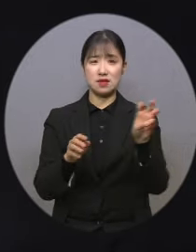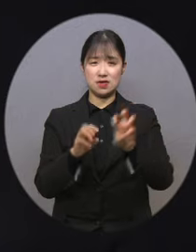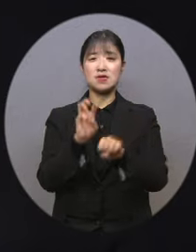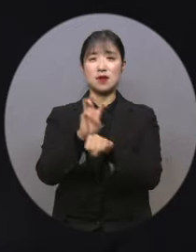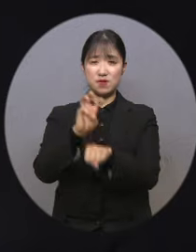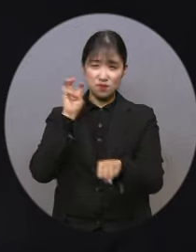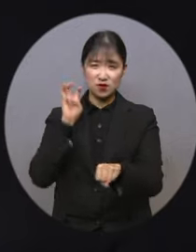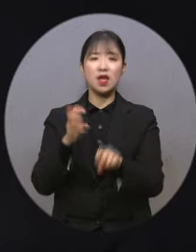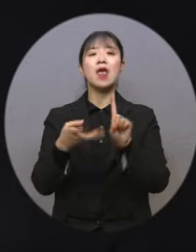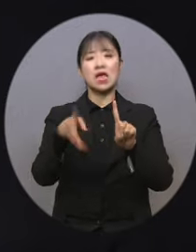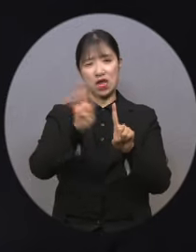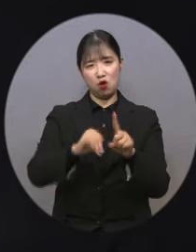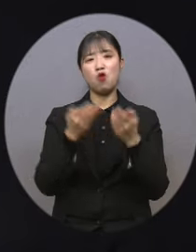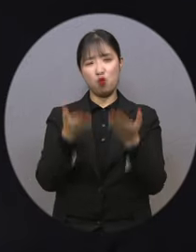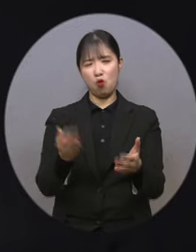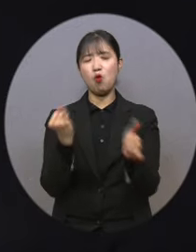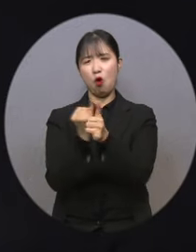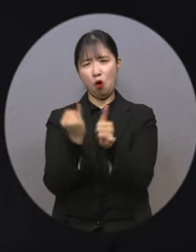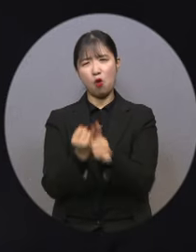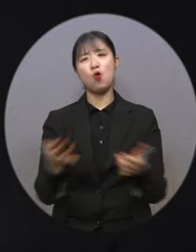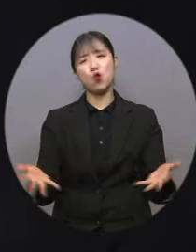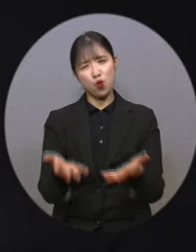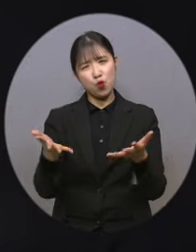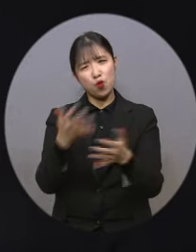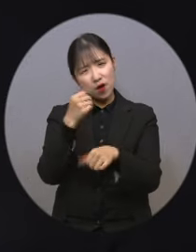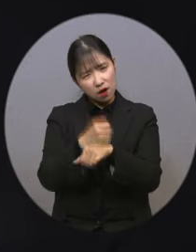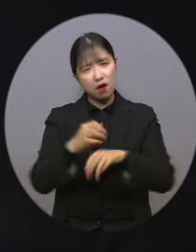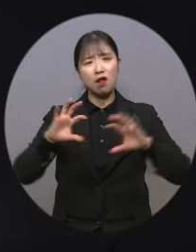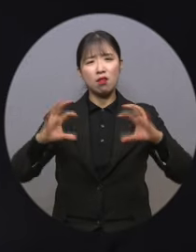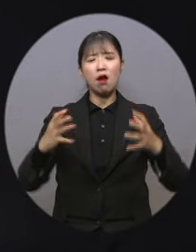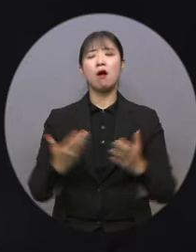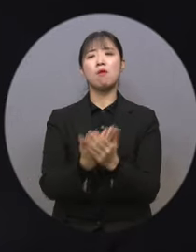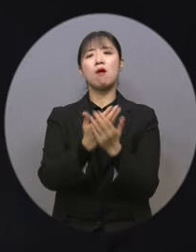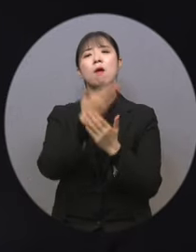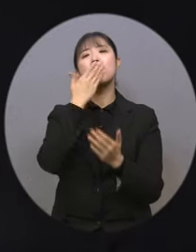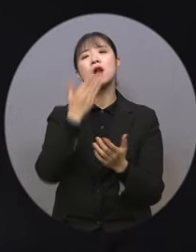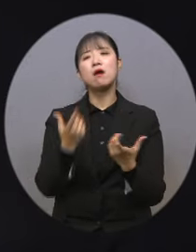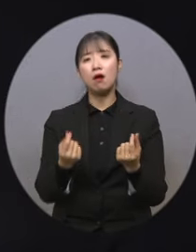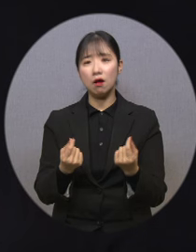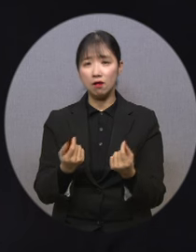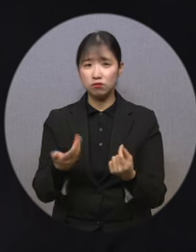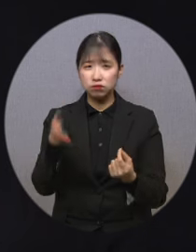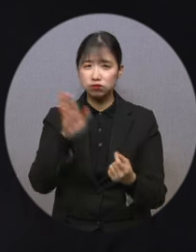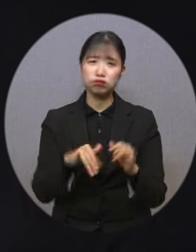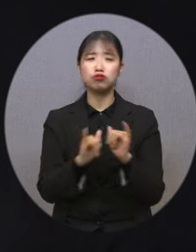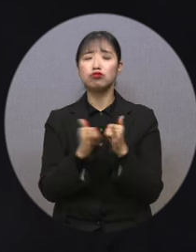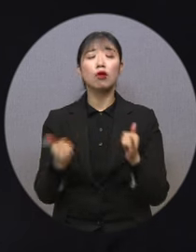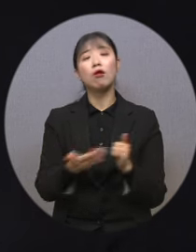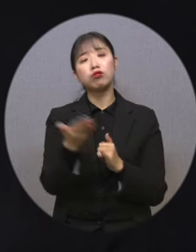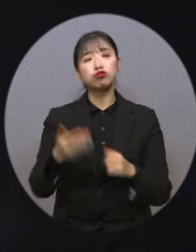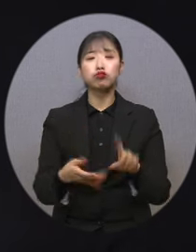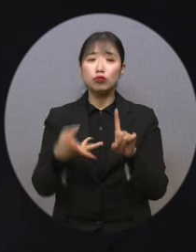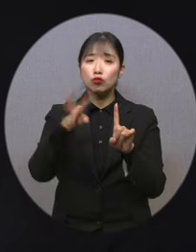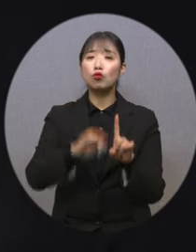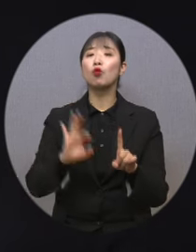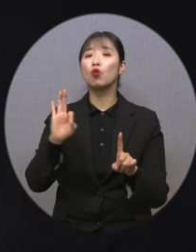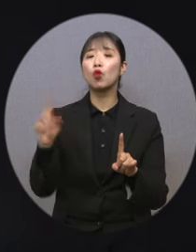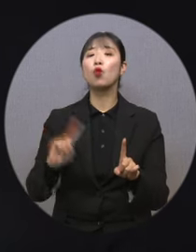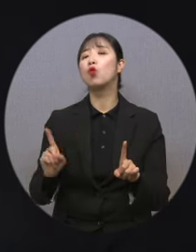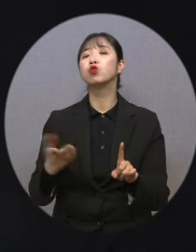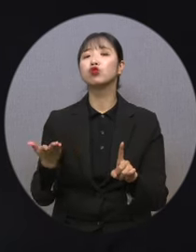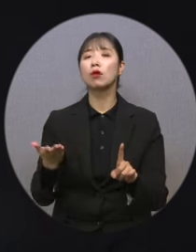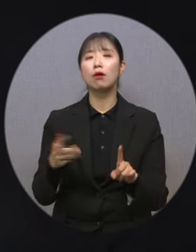결혼을 장려해야 된다 그게 나라 살리는 일이었습니다 근데 사람들이 돈 1억을 얻어 주냐